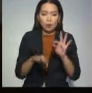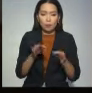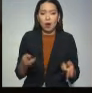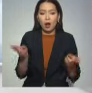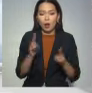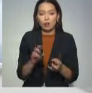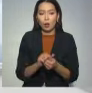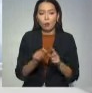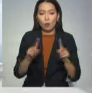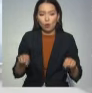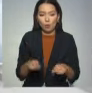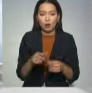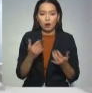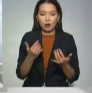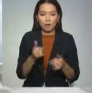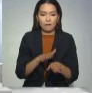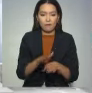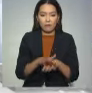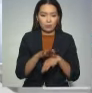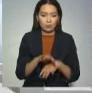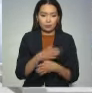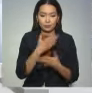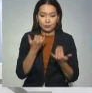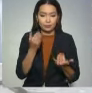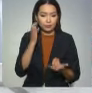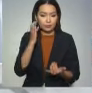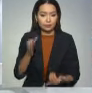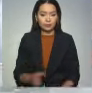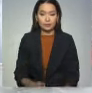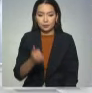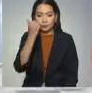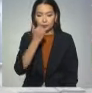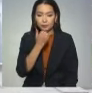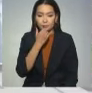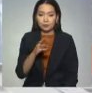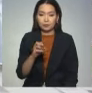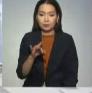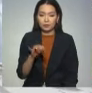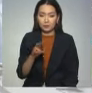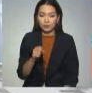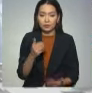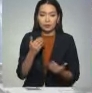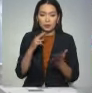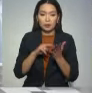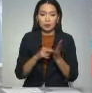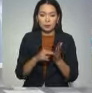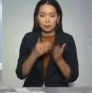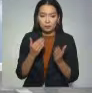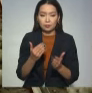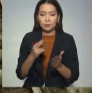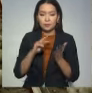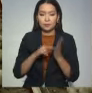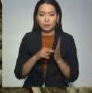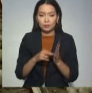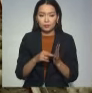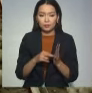остались на бумаге. О них расскажет моя коллега Анастасия Дроняк. Спасибо, Марина. Не выполняются планы в рамках национального проекта